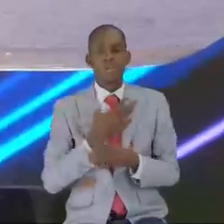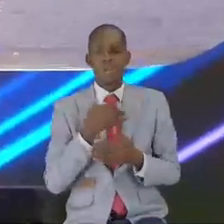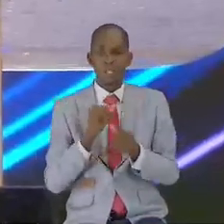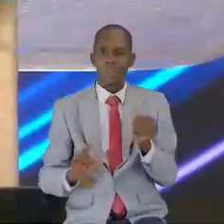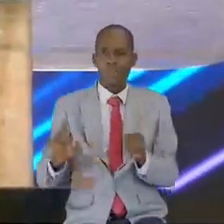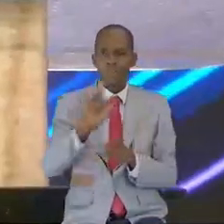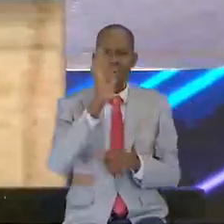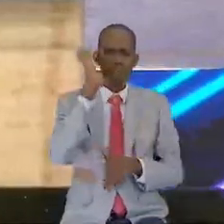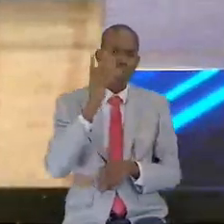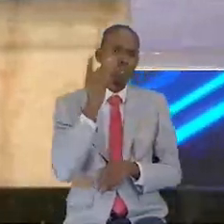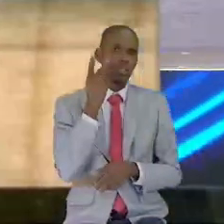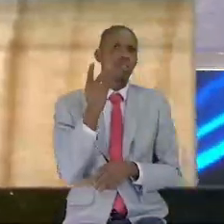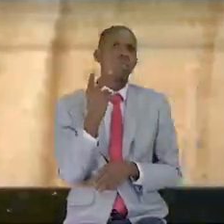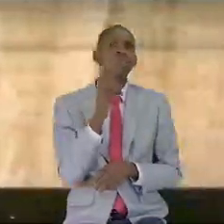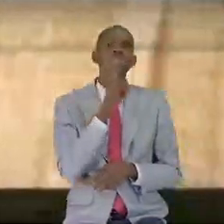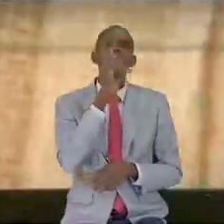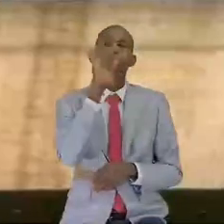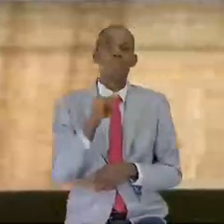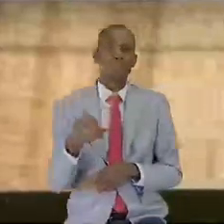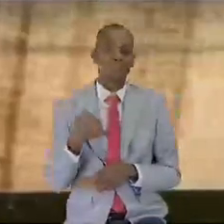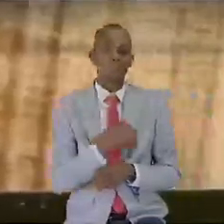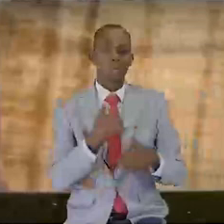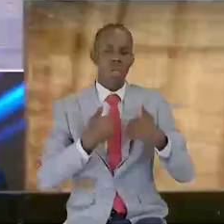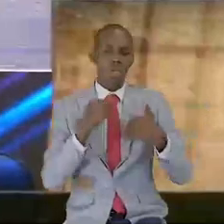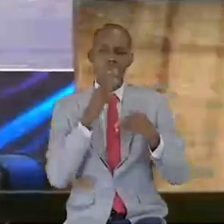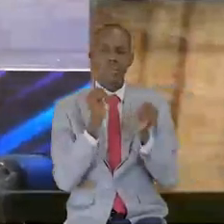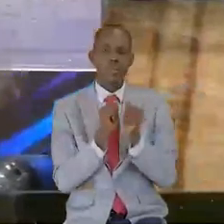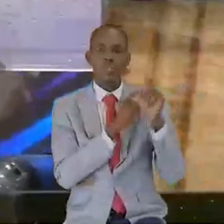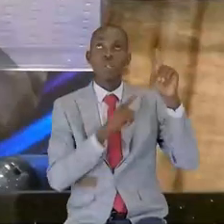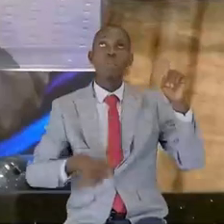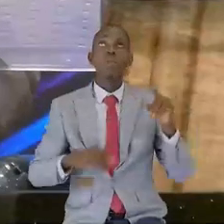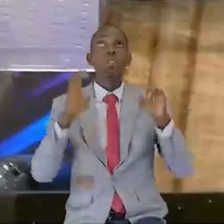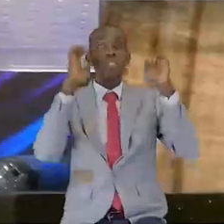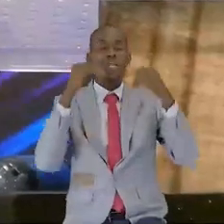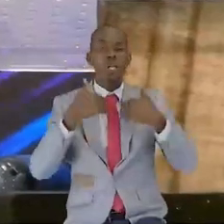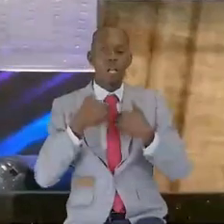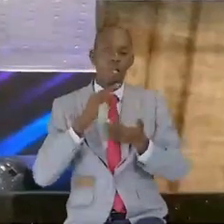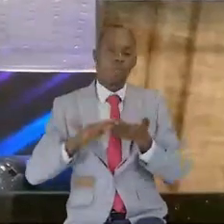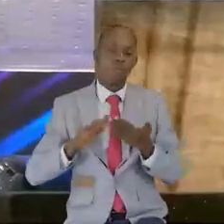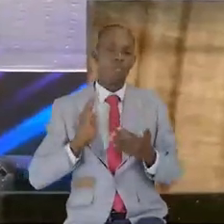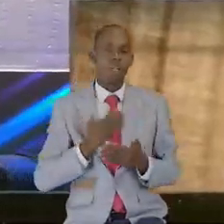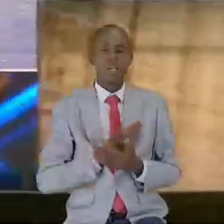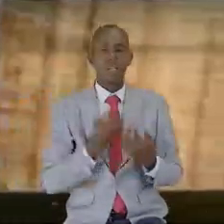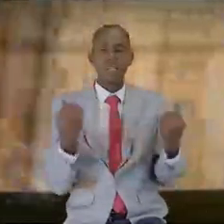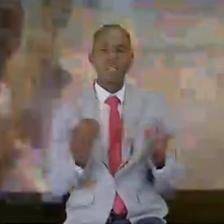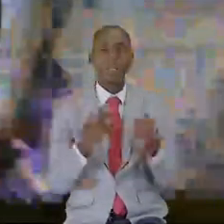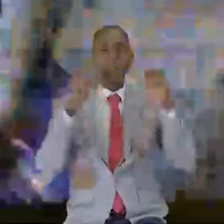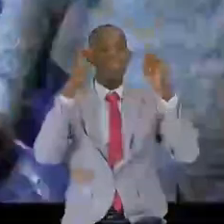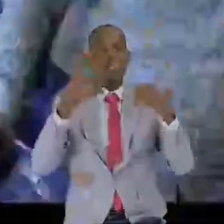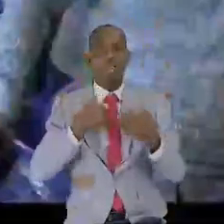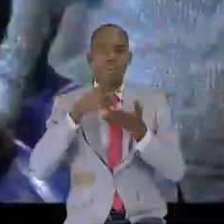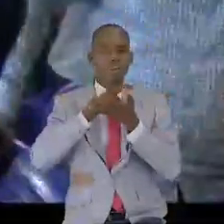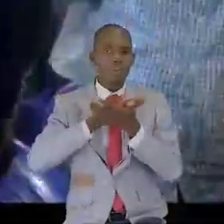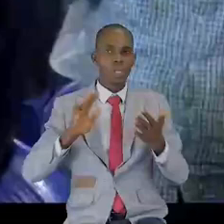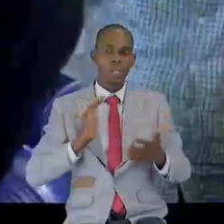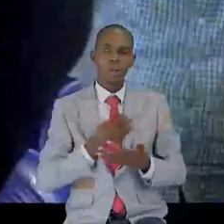verra que nous avons été avec le Seigneur. Il a pardonné nos péchés. Il a purifié